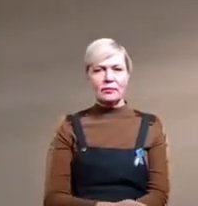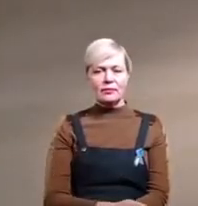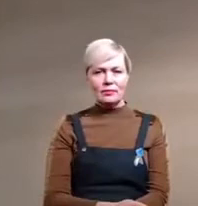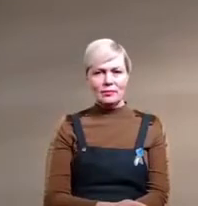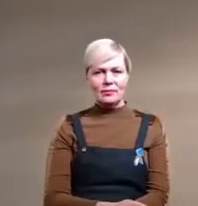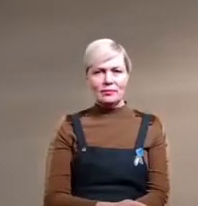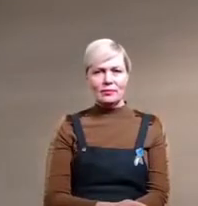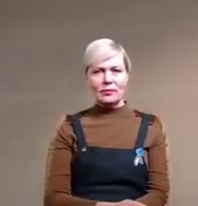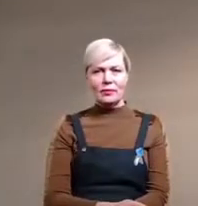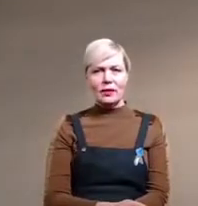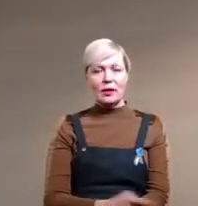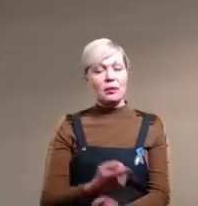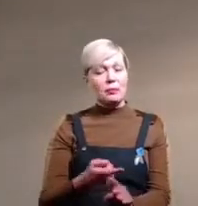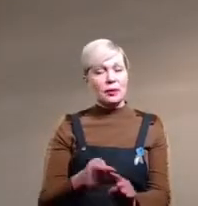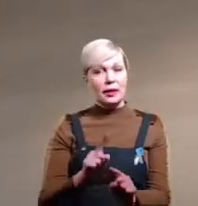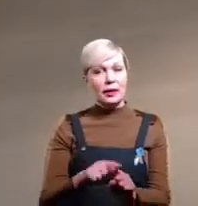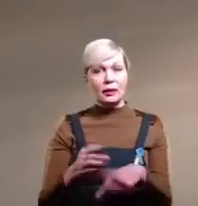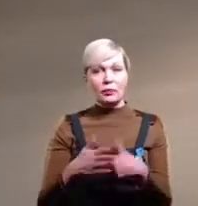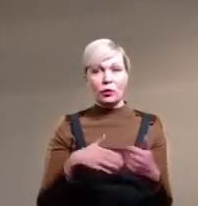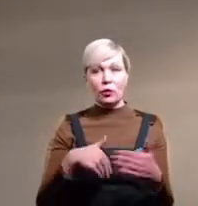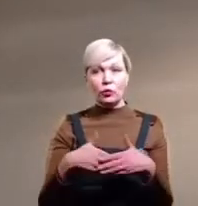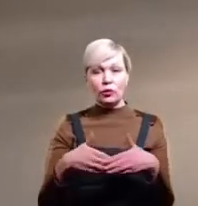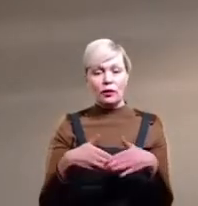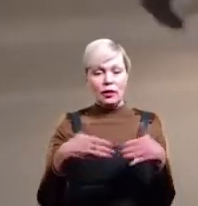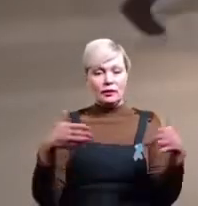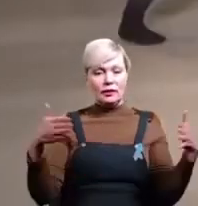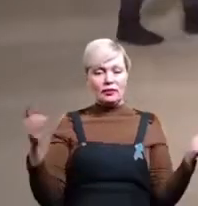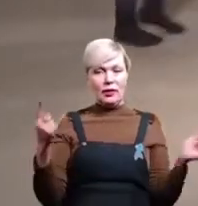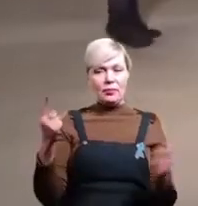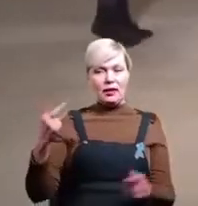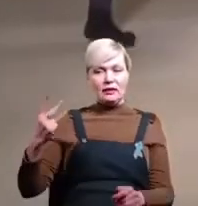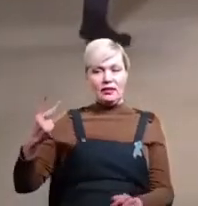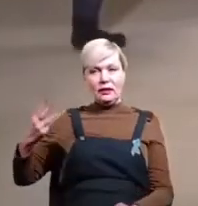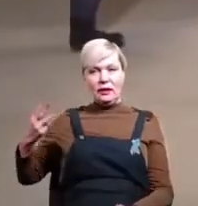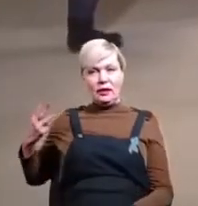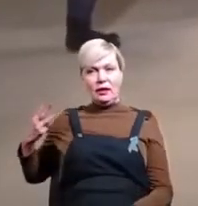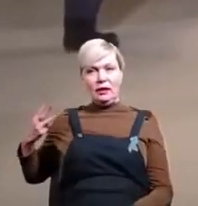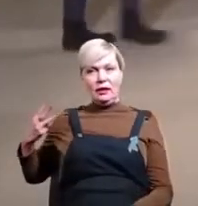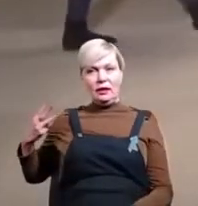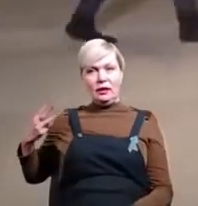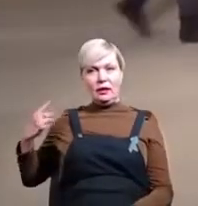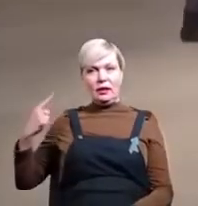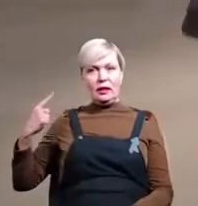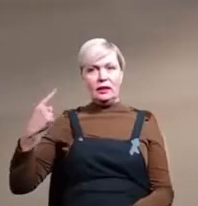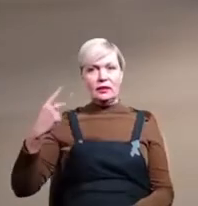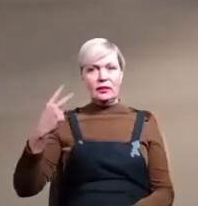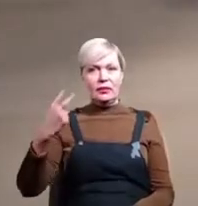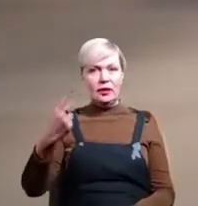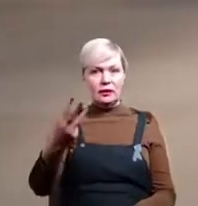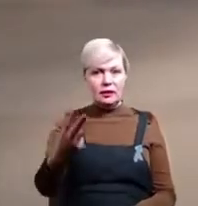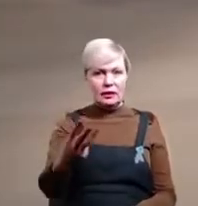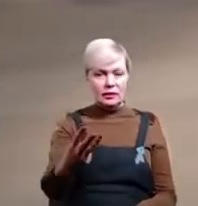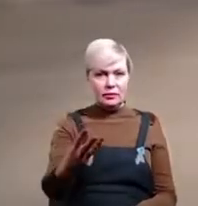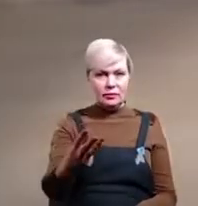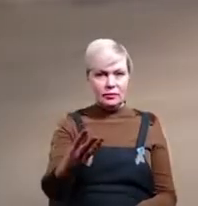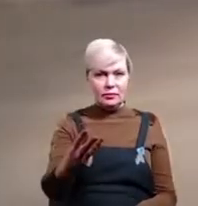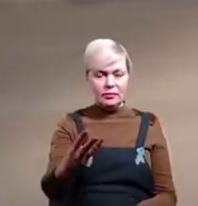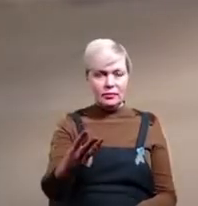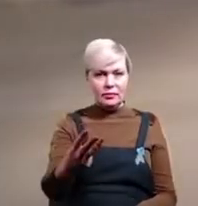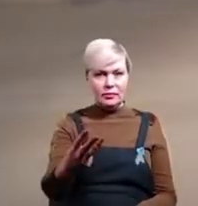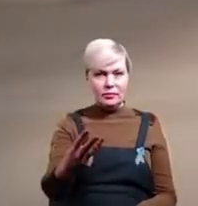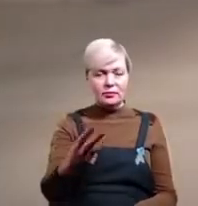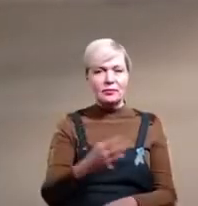Но при этом мы руки открываем. Раз, два, три. Раз, два, три.